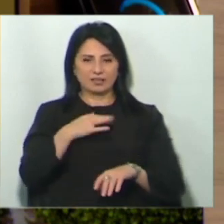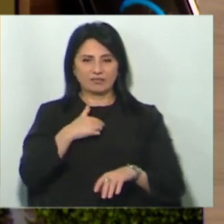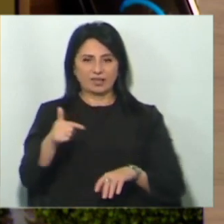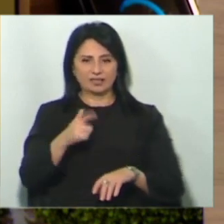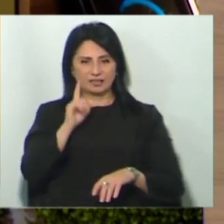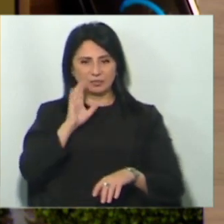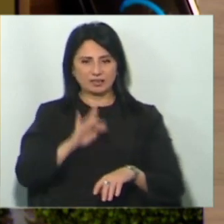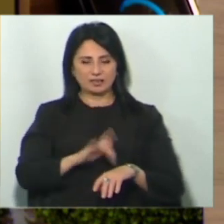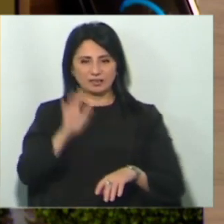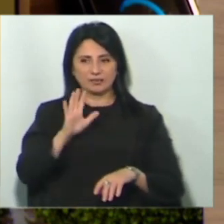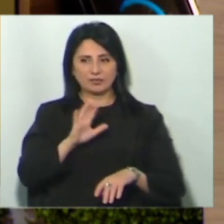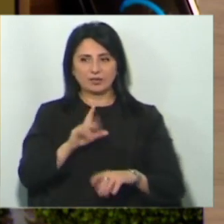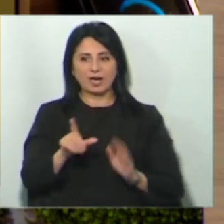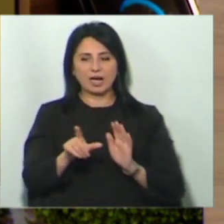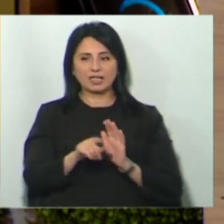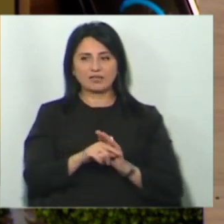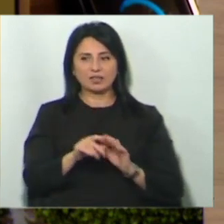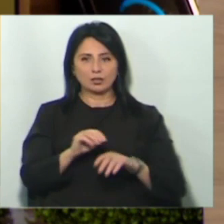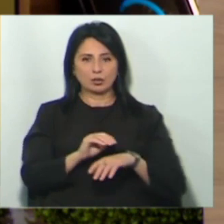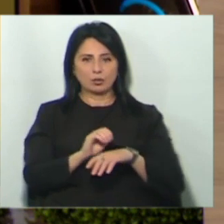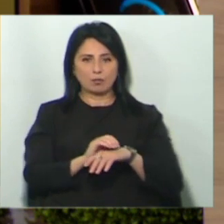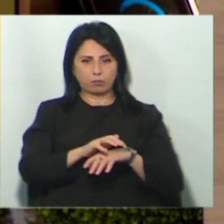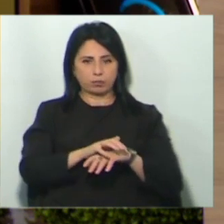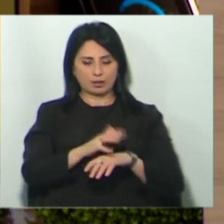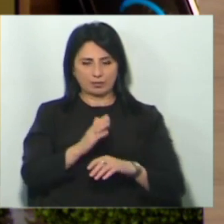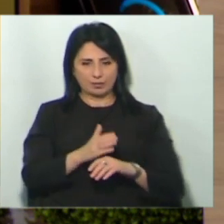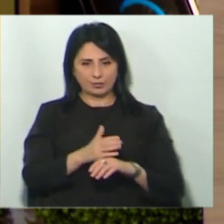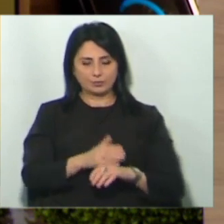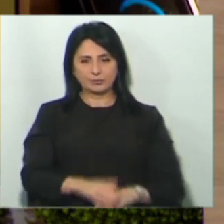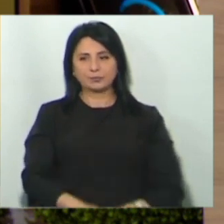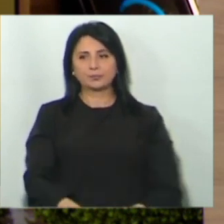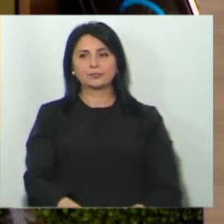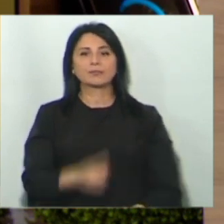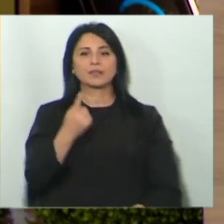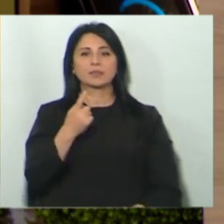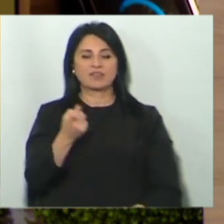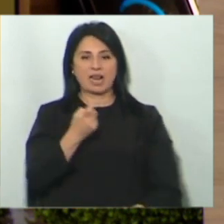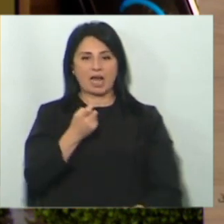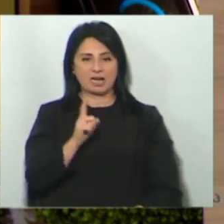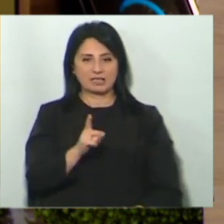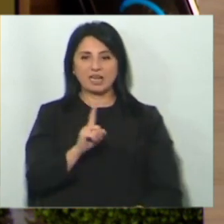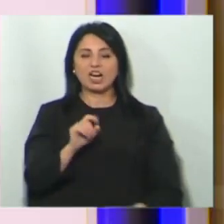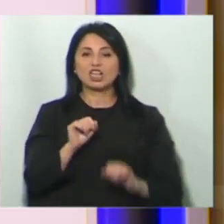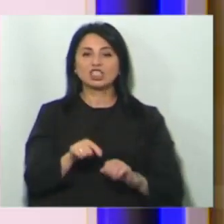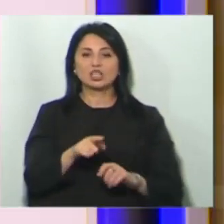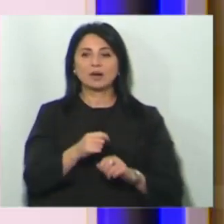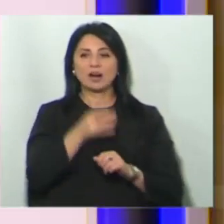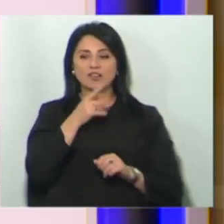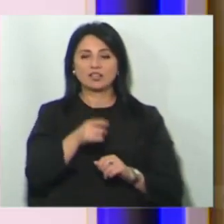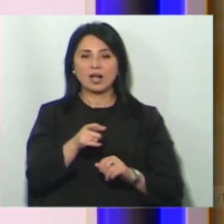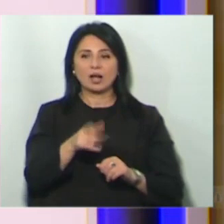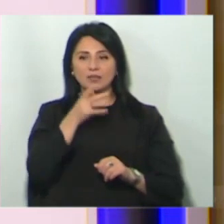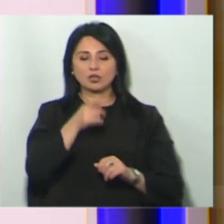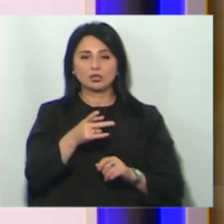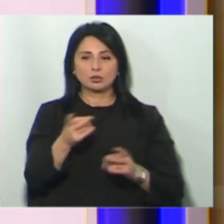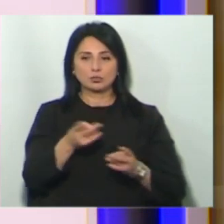მტკივნეულია ეს ყველაფერი, თან ახლავს შეშუპება, დასიება. ეს არის პირველი ხარისხი. და რა შეიძლება ამ დროს გავაკეთოთ?